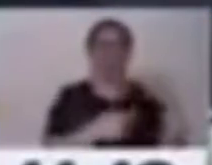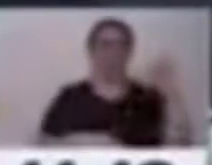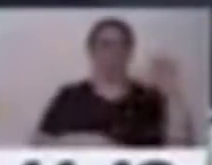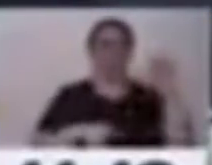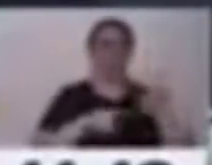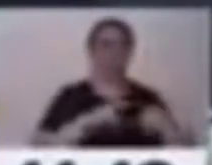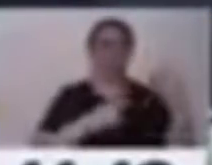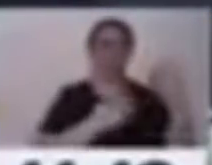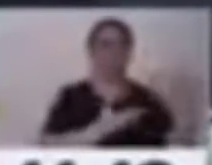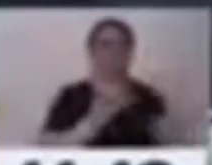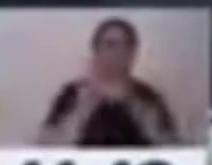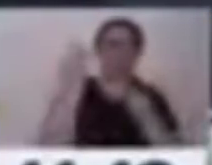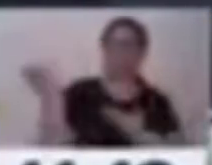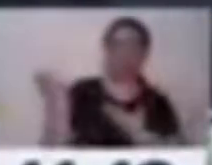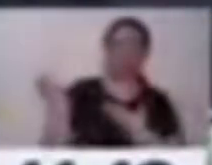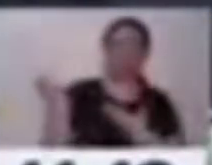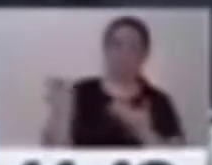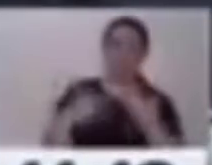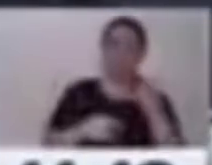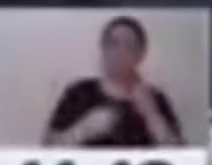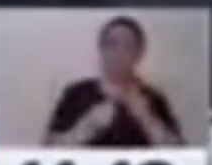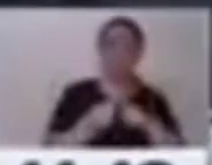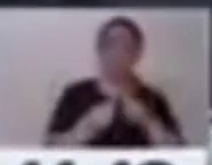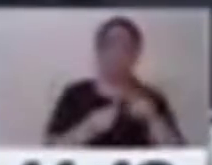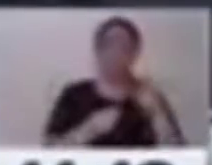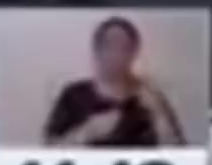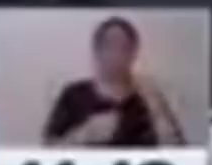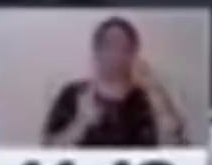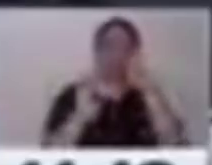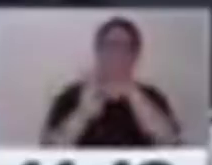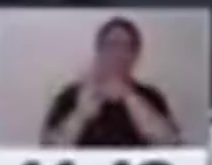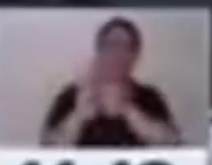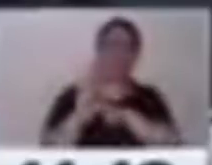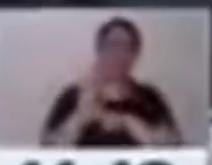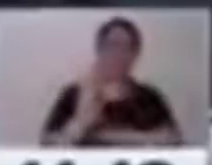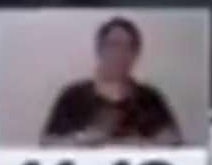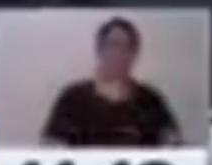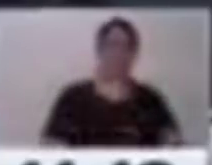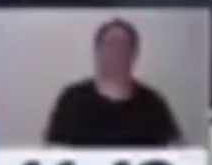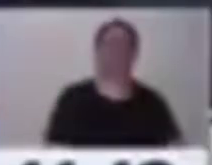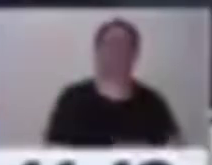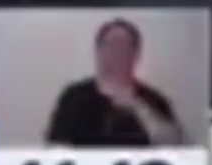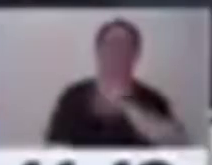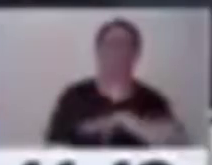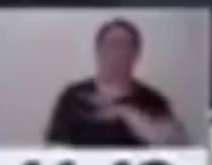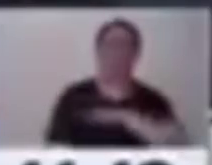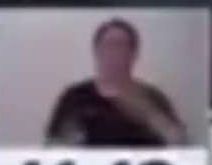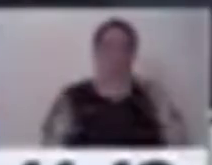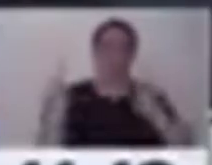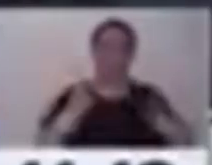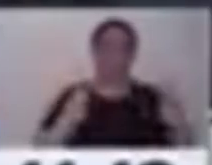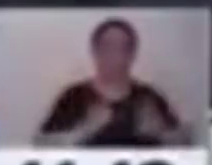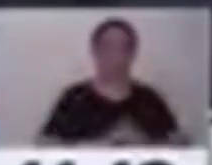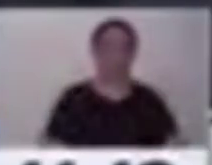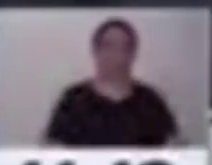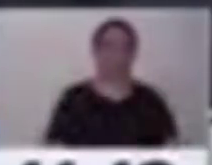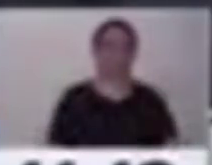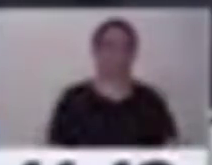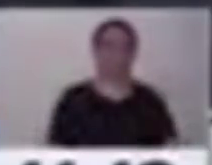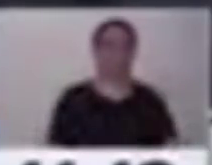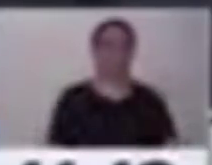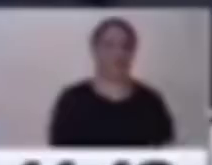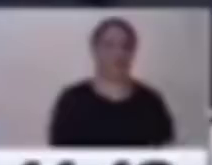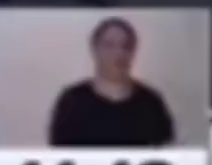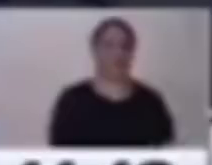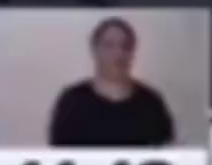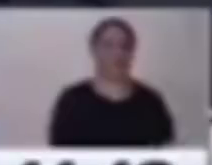inanunsyo po ng Malacañang yung planong i-prioritize yung 4Ps beneficiaries sa COVID-19 distribution. May